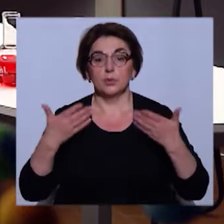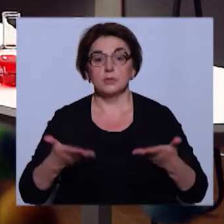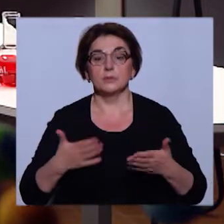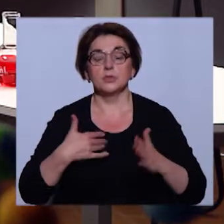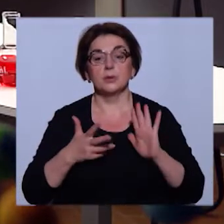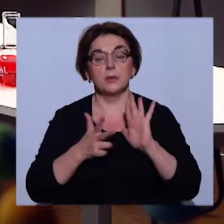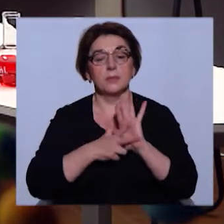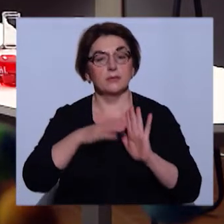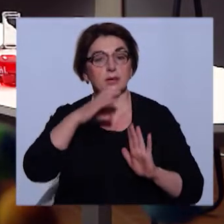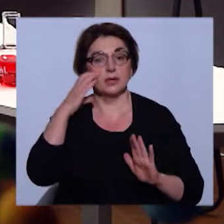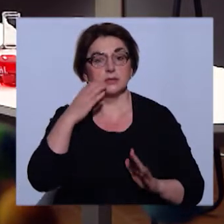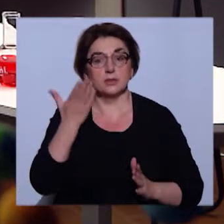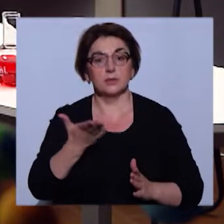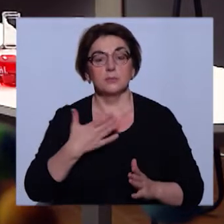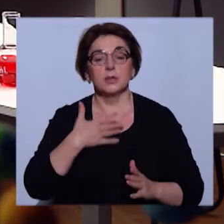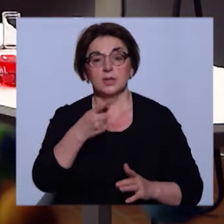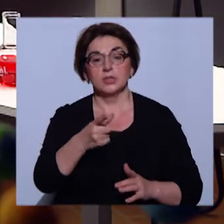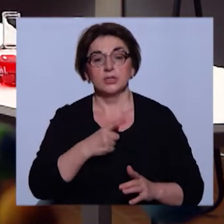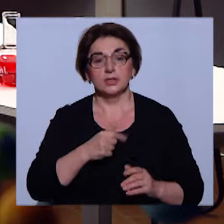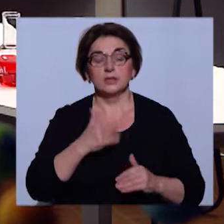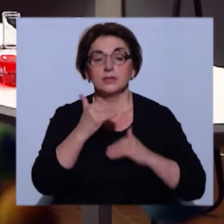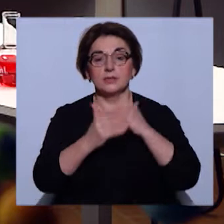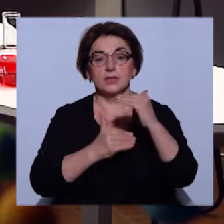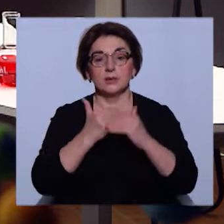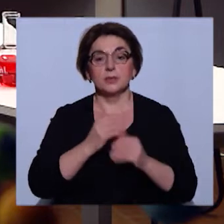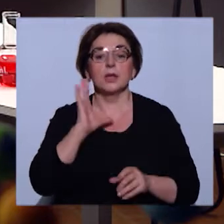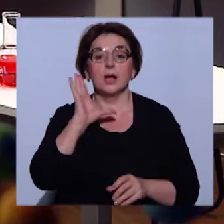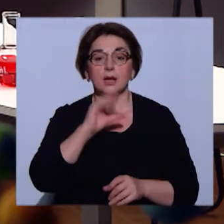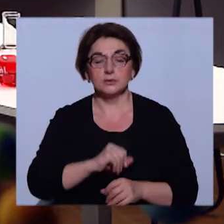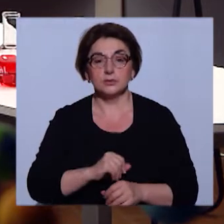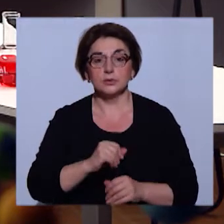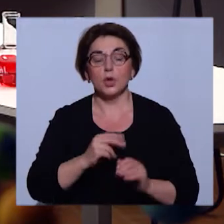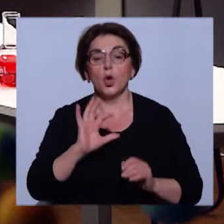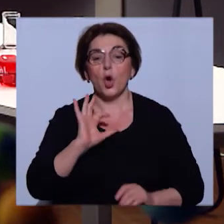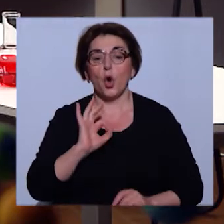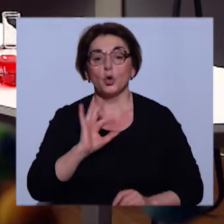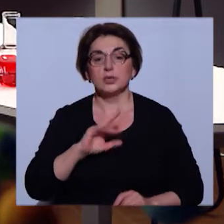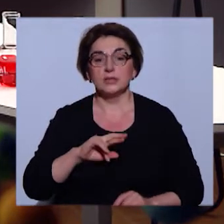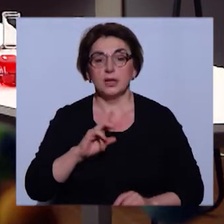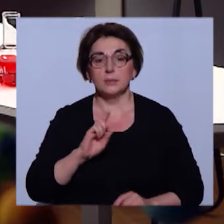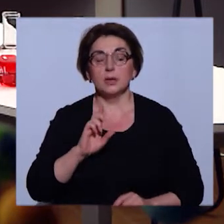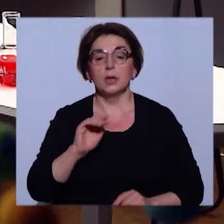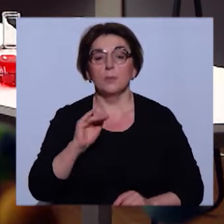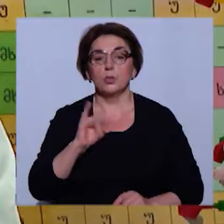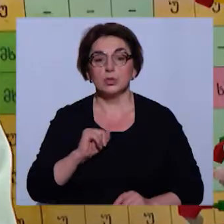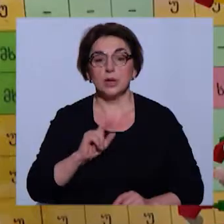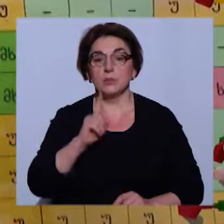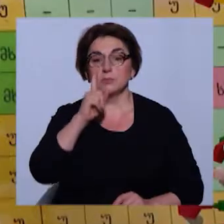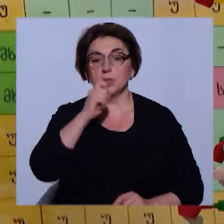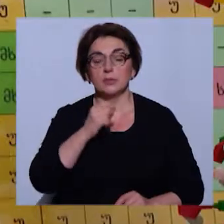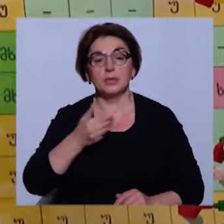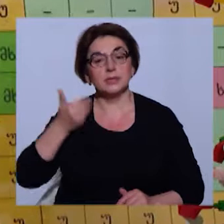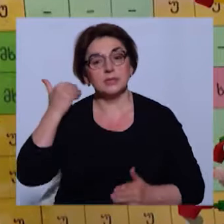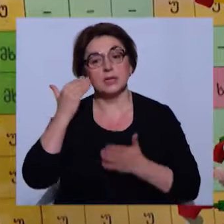მოგესალმებით ჩემო მერვე კლასელებო. მე და შენ წარმატებით მოვახერხეთ გაგველო ოქსიდები, ფუძეები, მჟავები და წინა